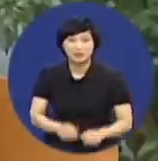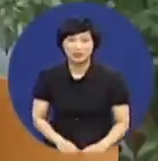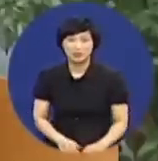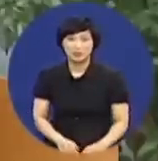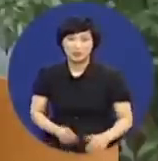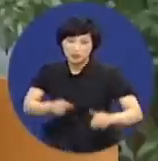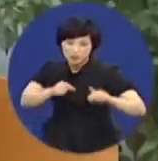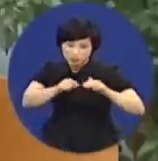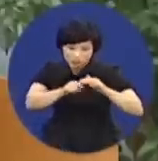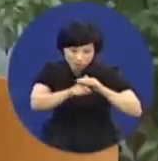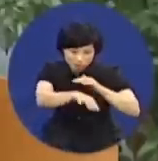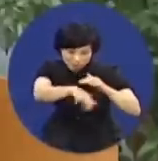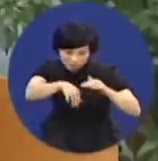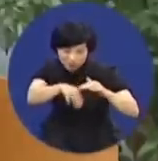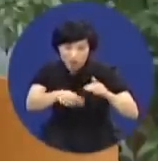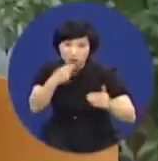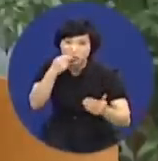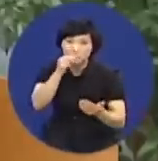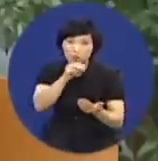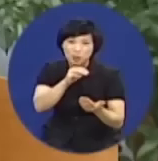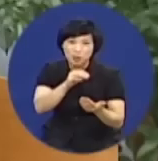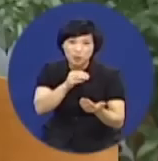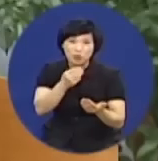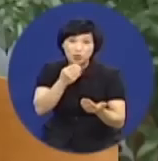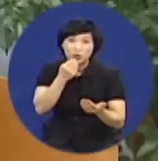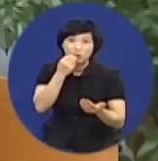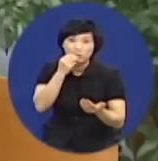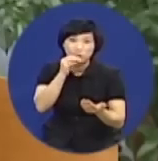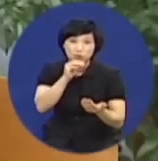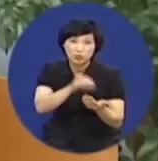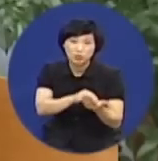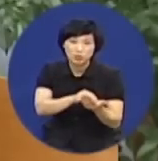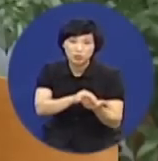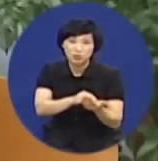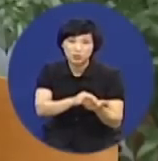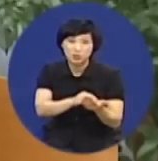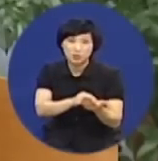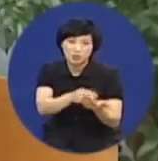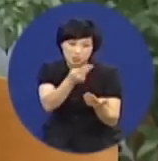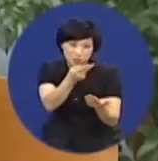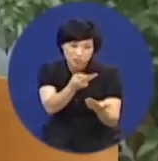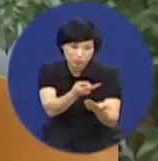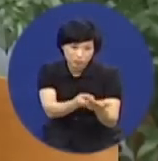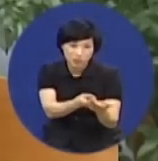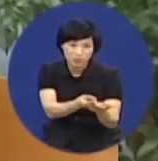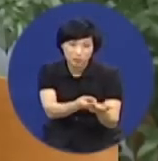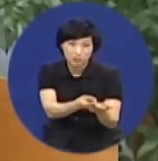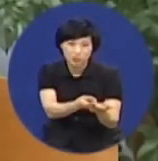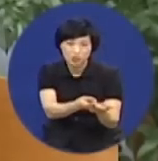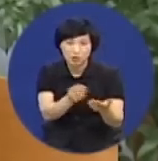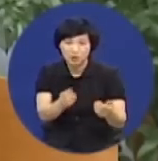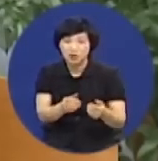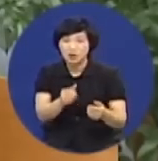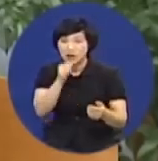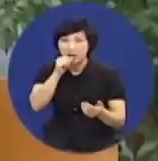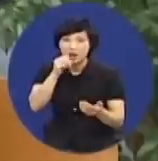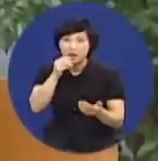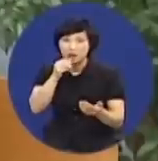ほら穴を掘ってその中に入れます。そして石で入り口を閉じて、さらにセメ